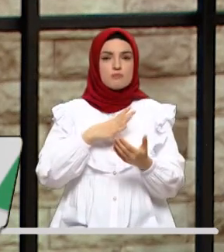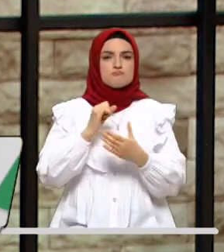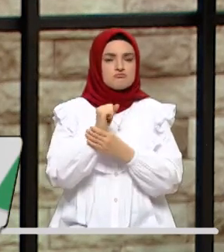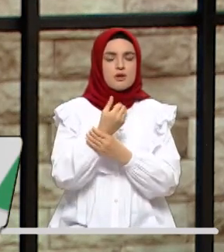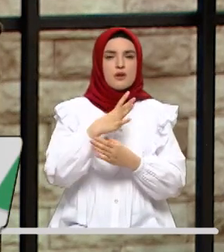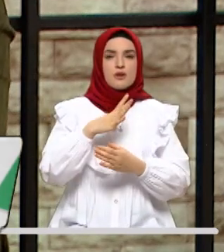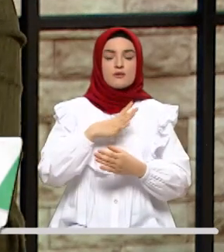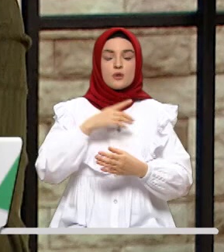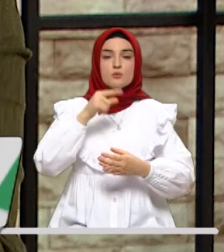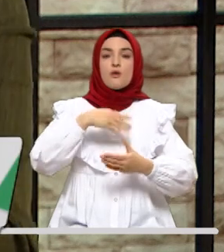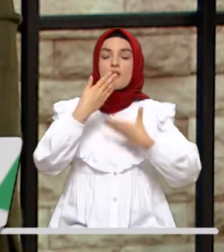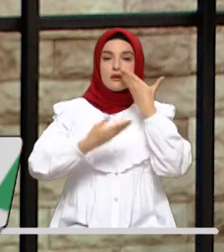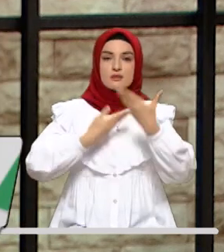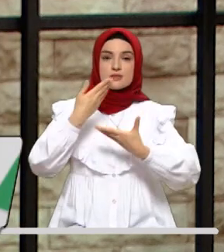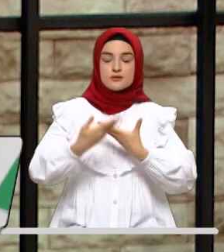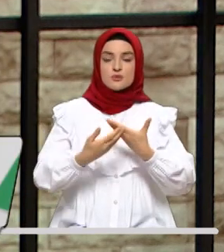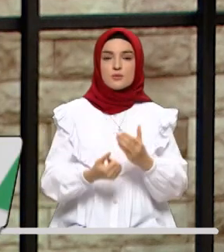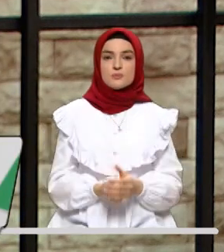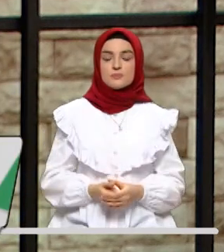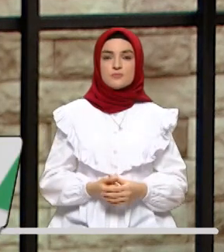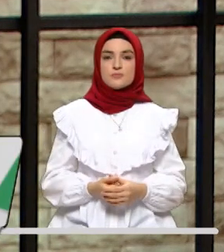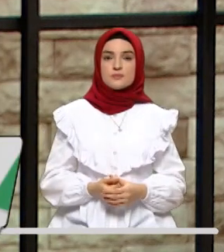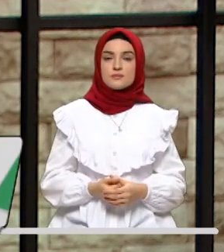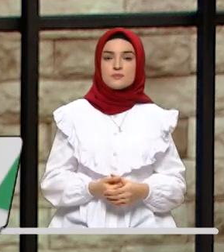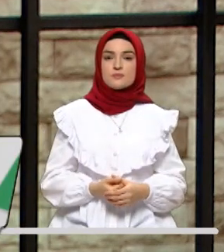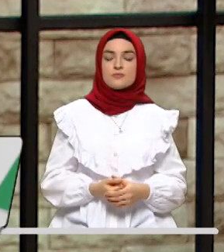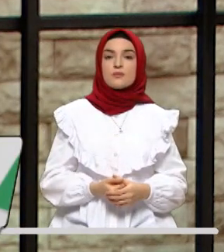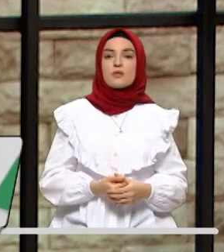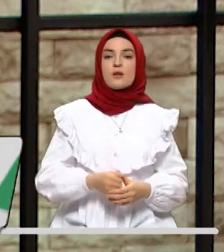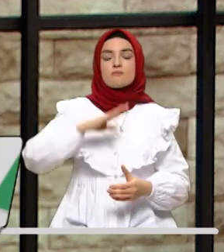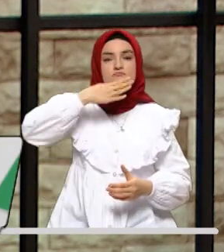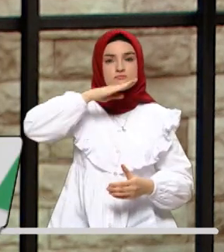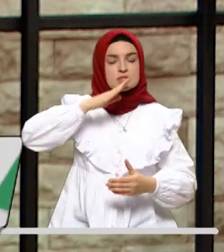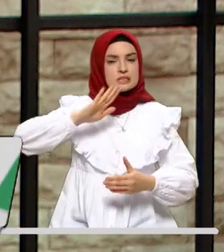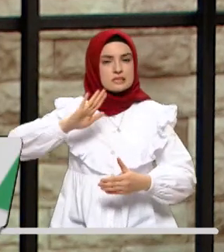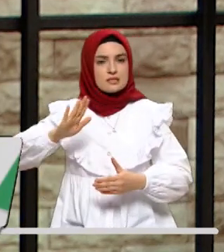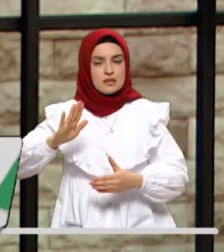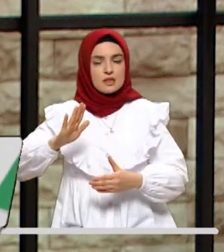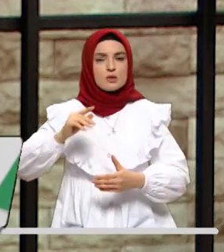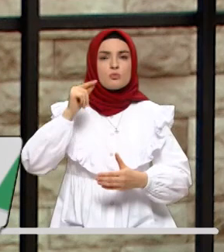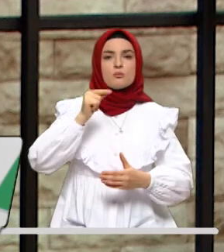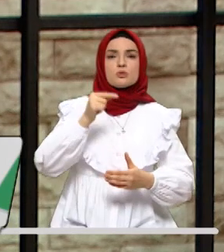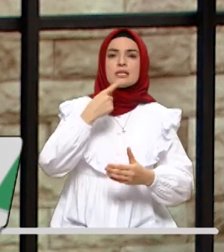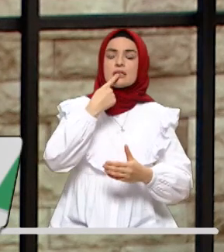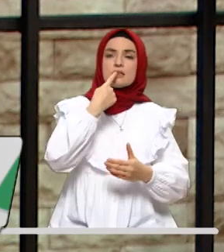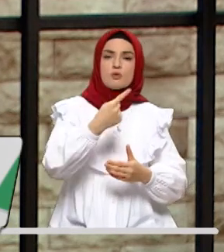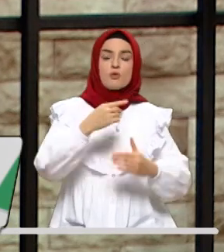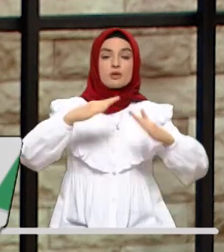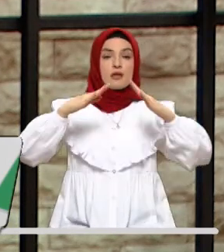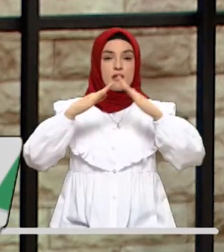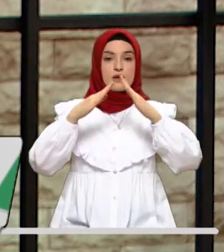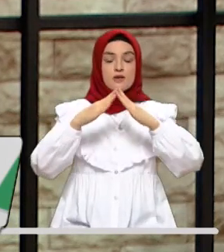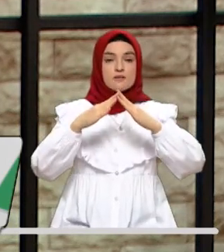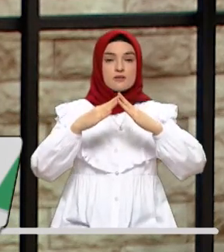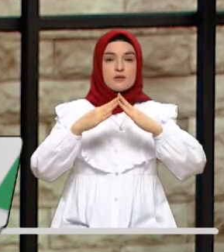Akif'in 1924 ile 1936 arası yılları Mısır'da geçmiş. Diyor ki Hilvan'da evinde,